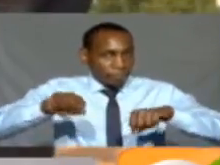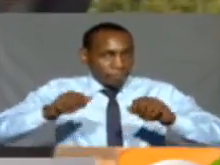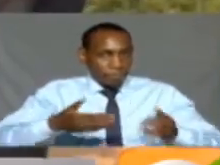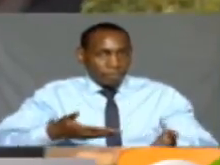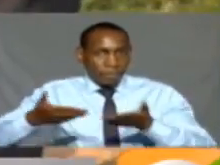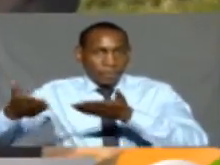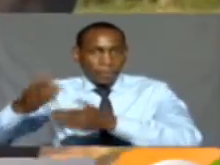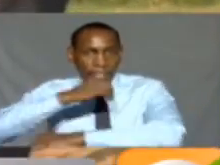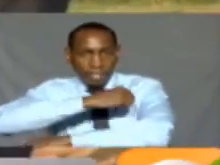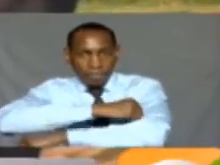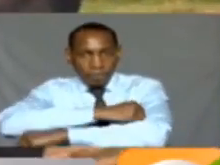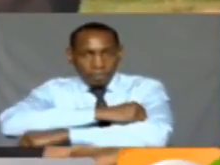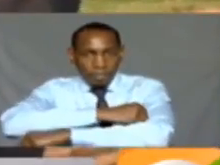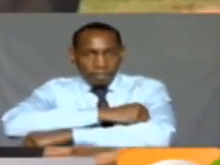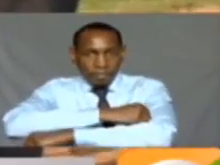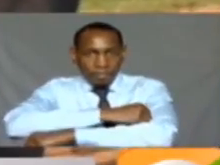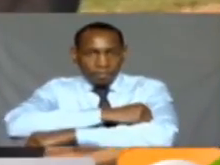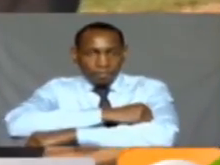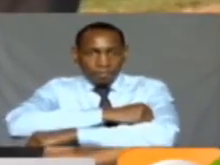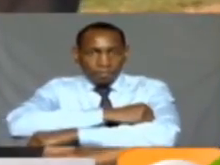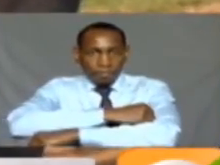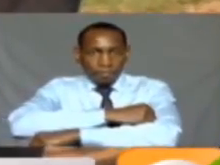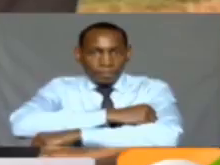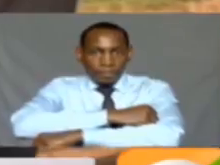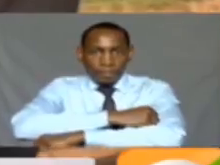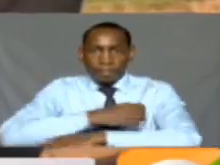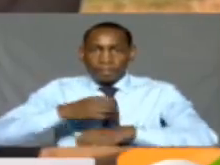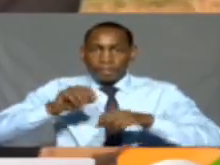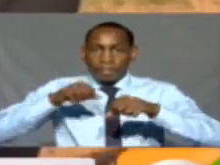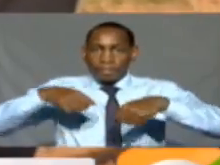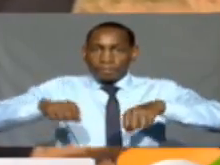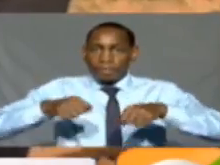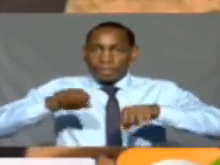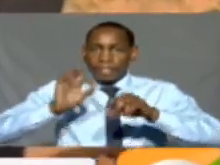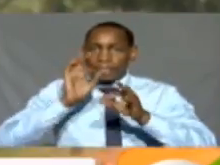akinipeleka shuleni. Aendeshi pikipiki yake kwa spidi ya juu.